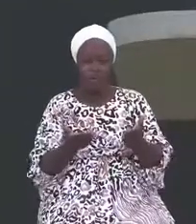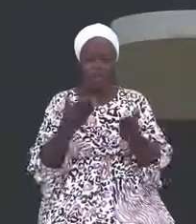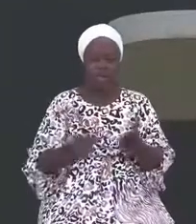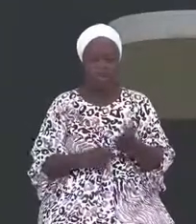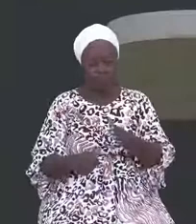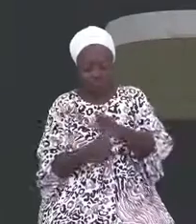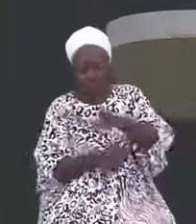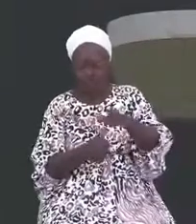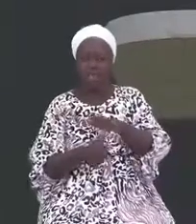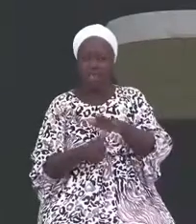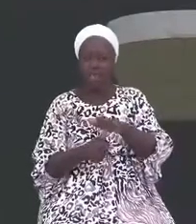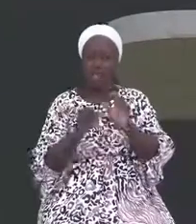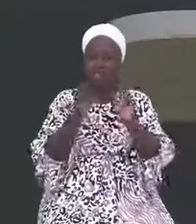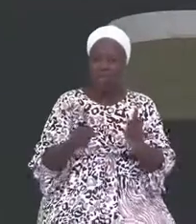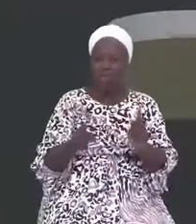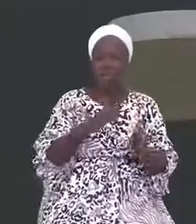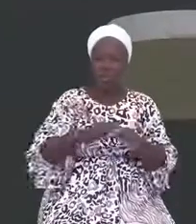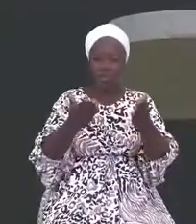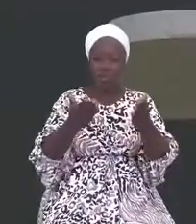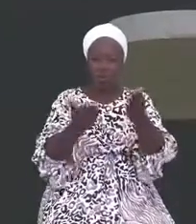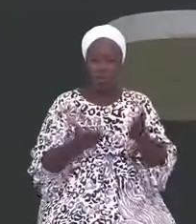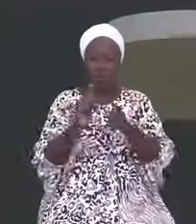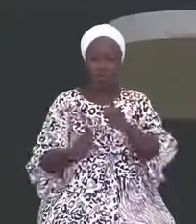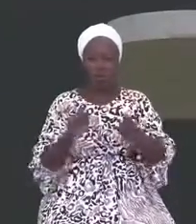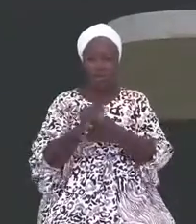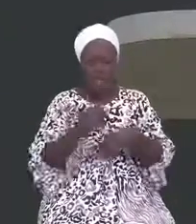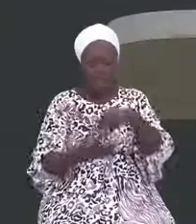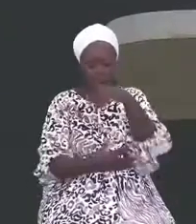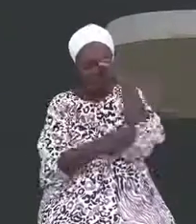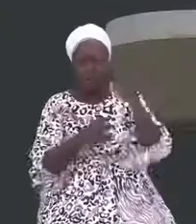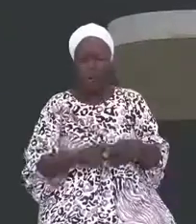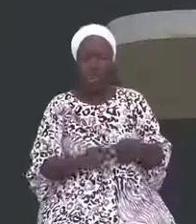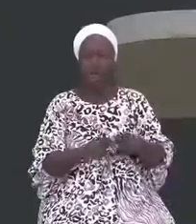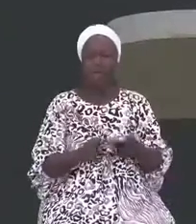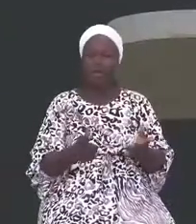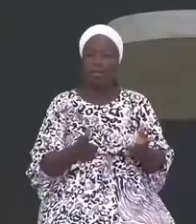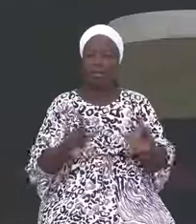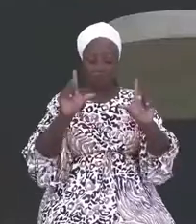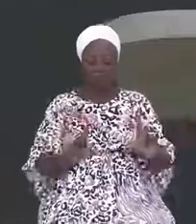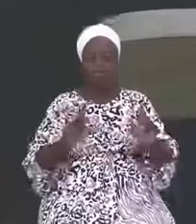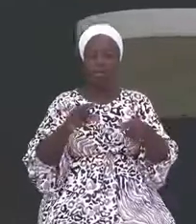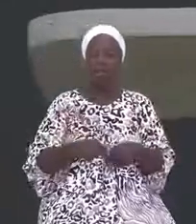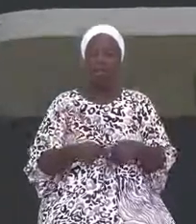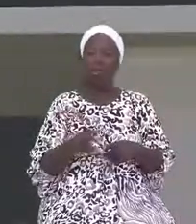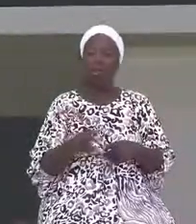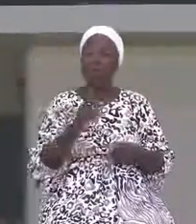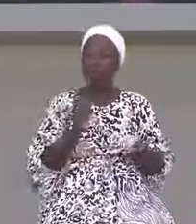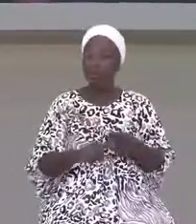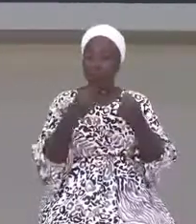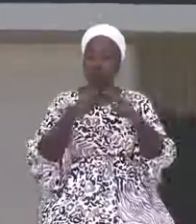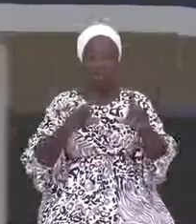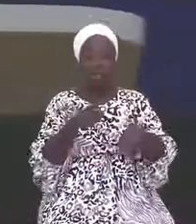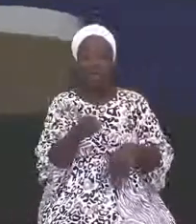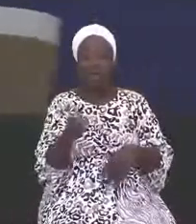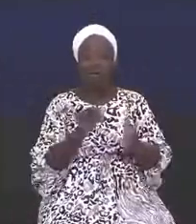ont moins de privilèges, ils ne veulent jamais que ceux qui sont pauvres et en bas là-bas viennent à leur niveau. Et quand